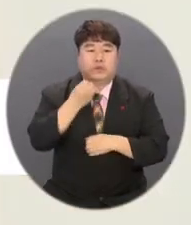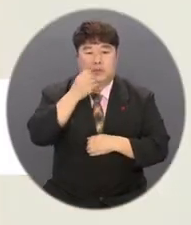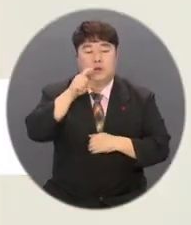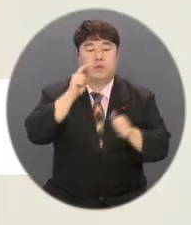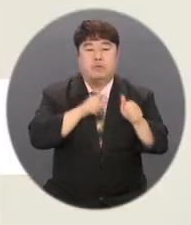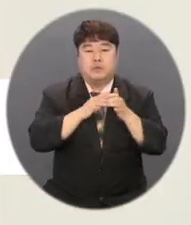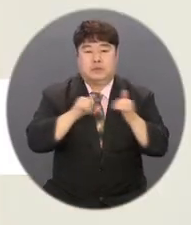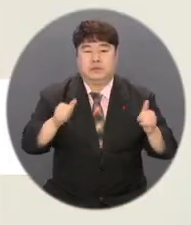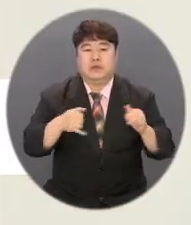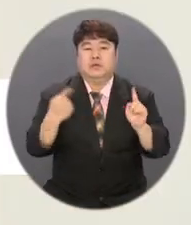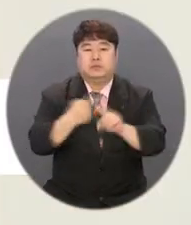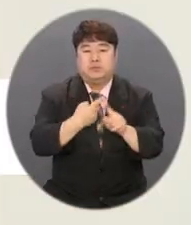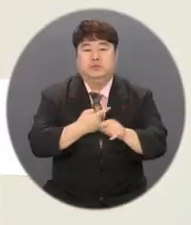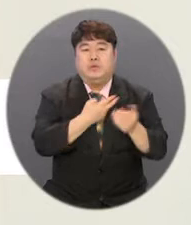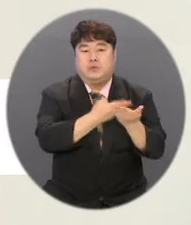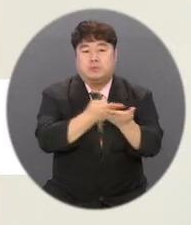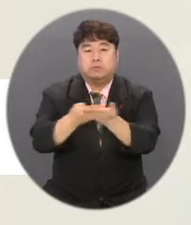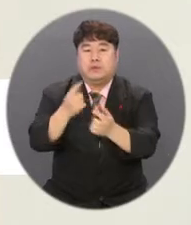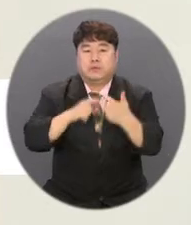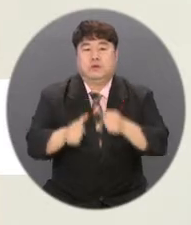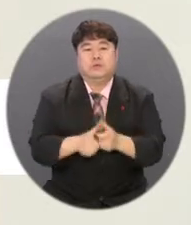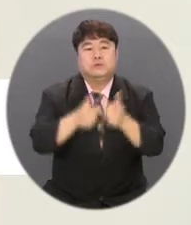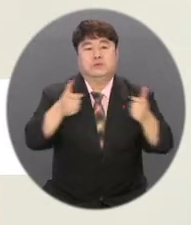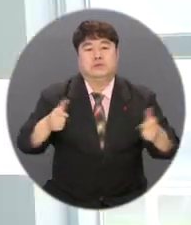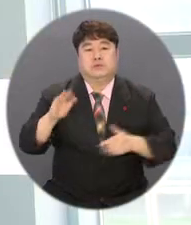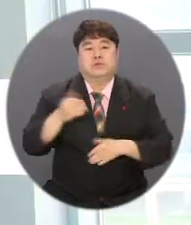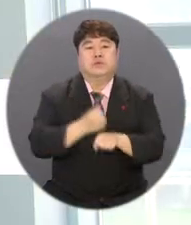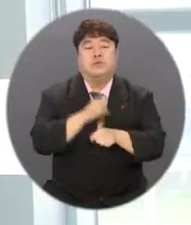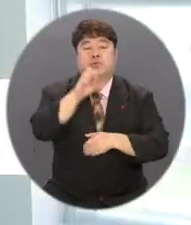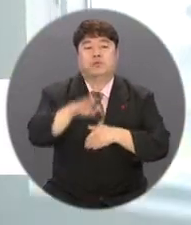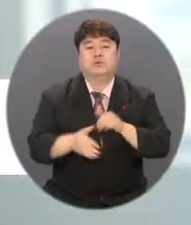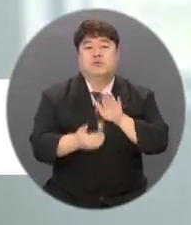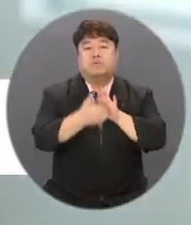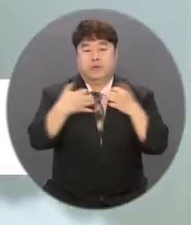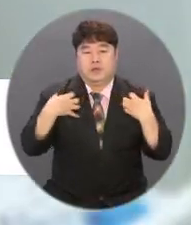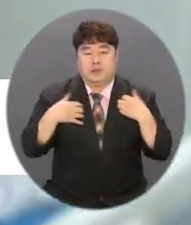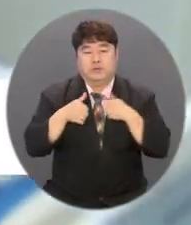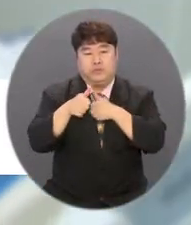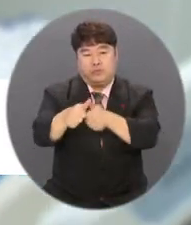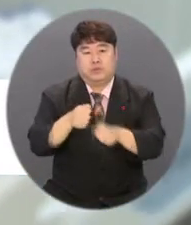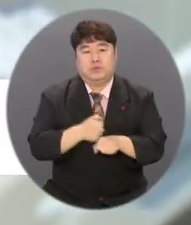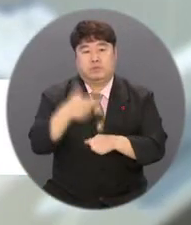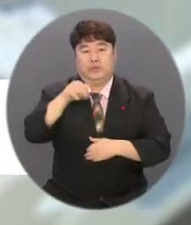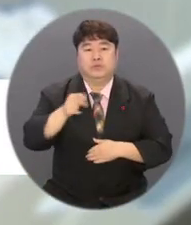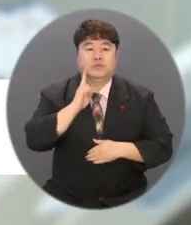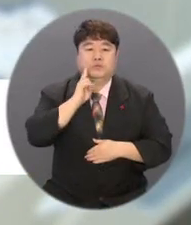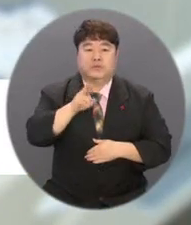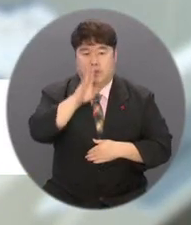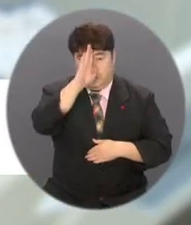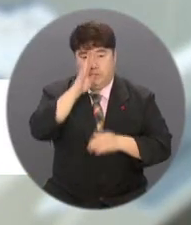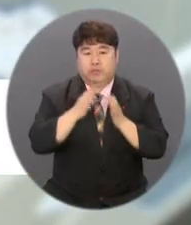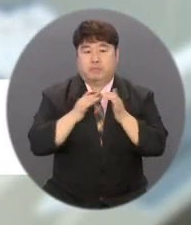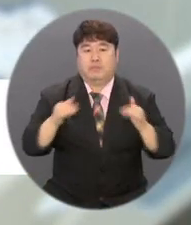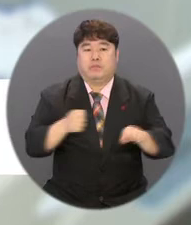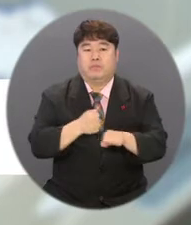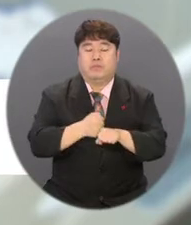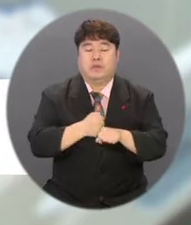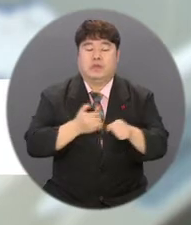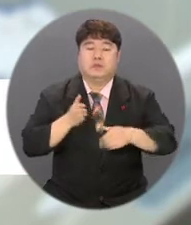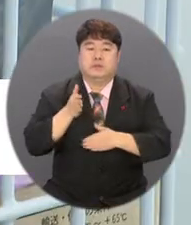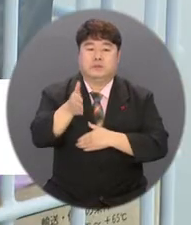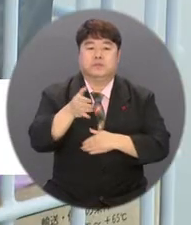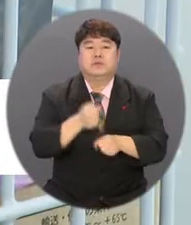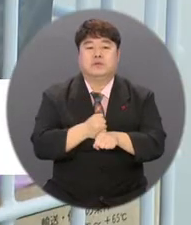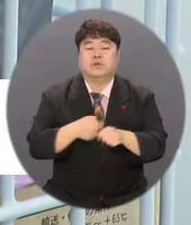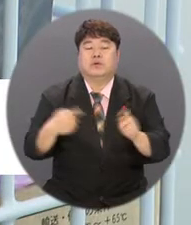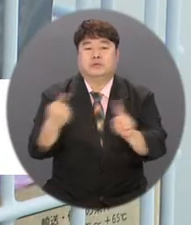치료하는 병상이 대폭 확충됩니다. 광주시 방역당국에 따르면 준중증 이상 확진자를 전문적으로